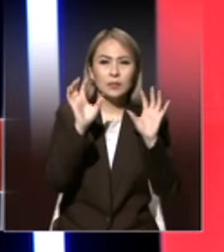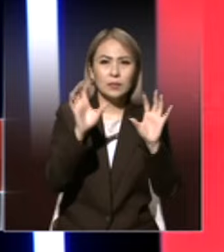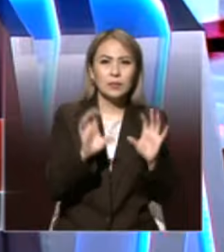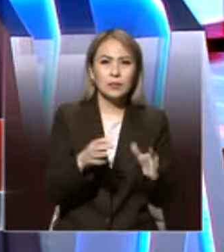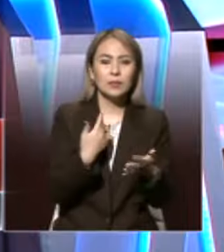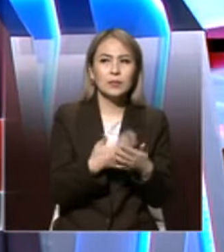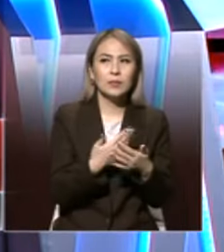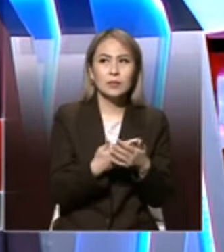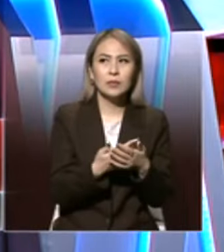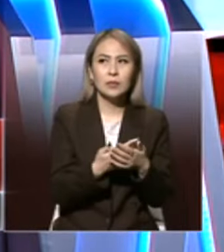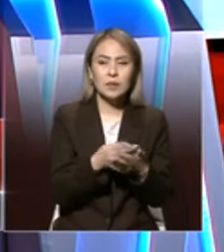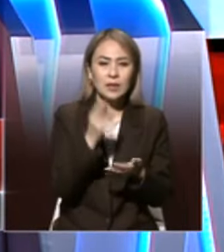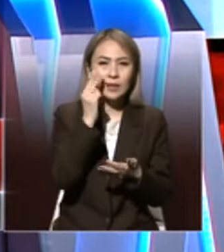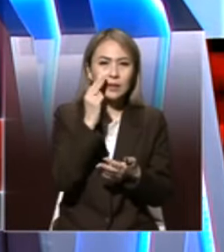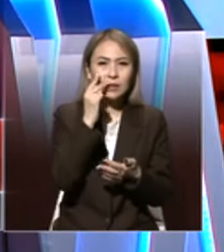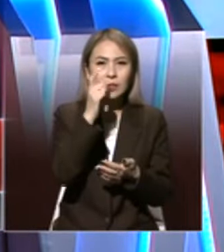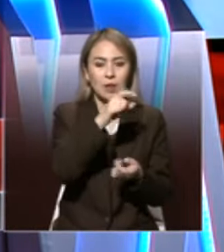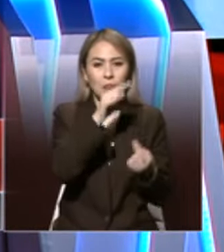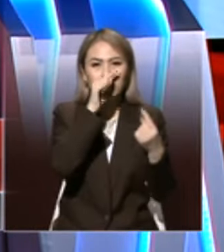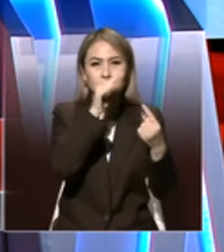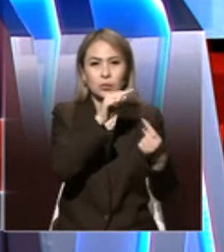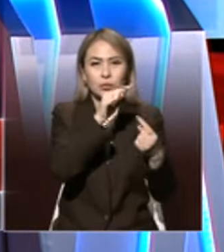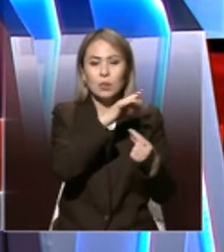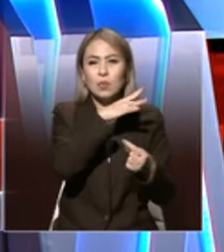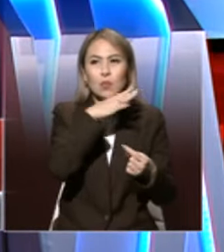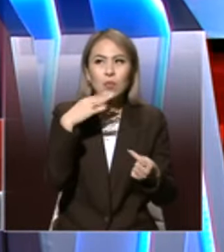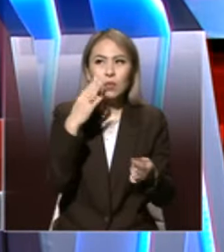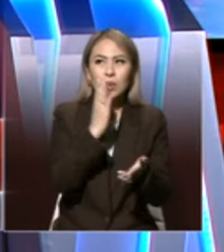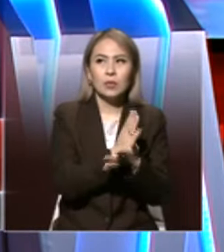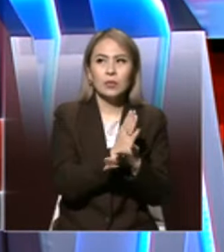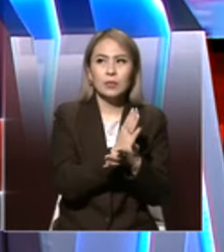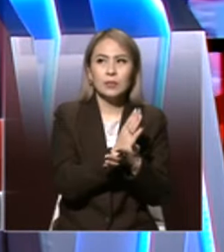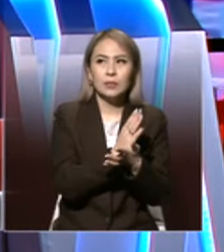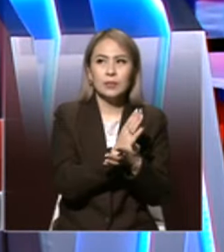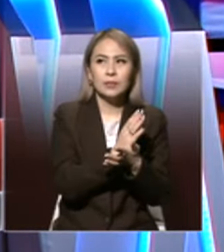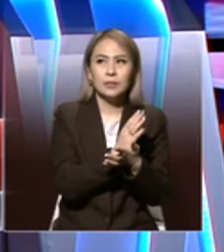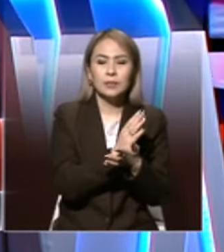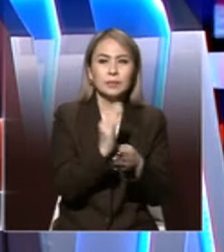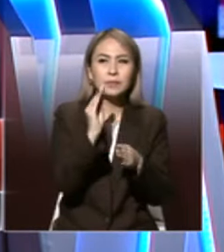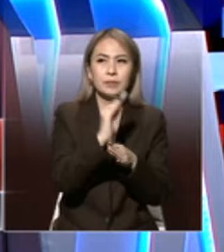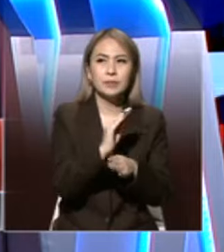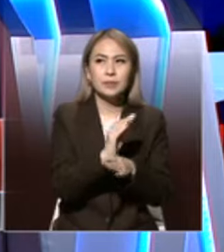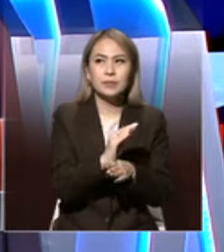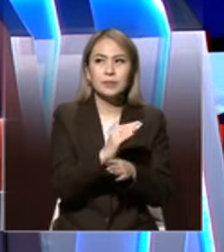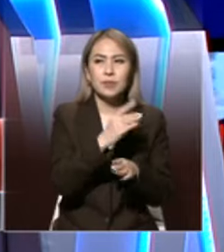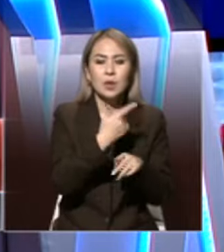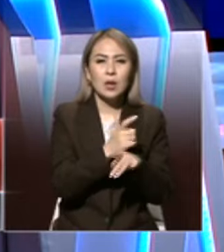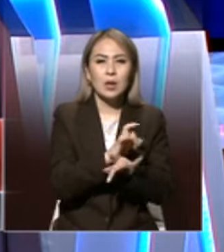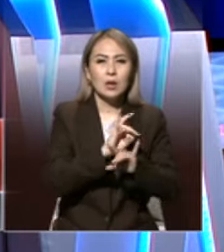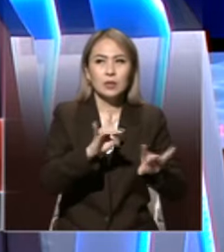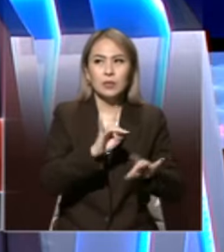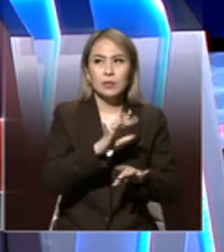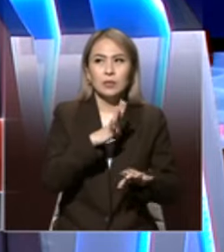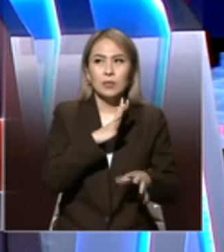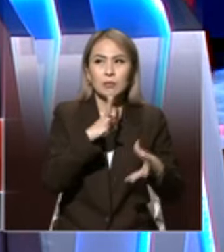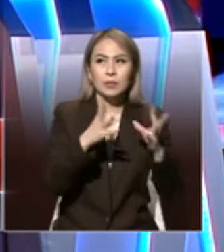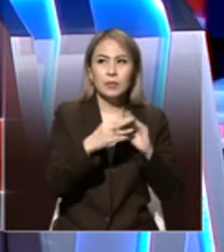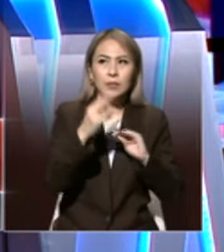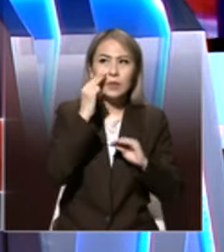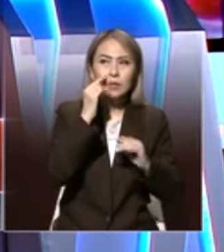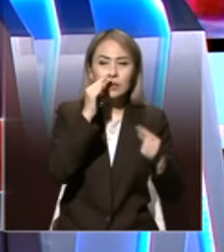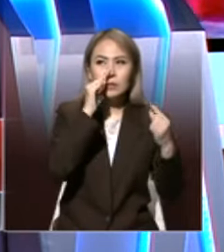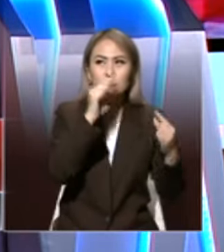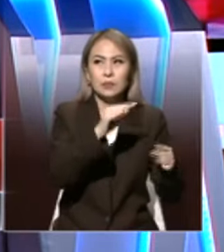мысалы, қазіргенде бізде ер адамдарға қарсы заңнамалар көп күшіне еніп жатыр. Оны айта берсім өте көп, мен оны айтып бере аламын. Ер адамдарға